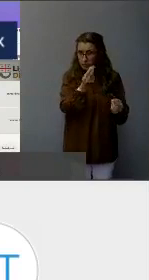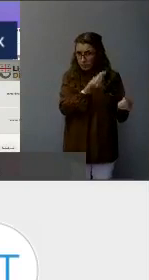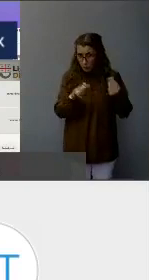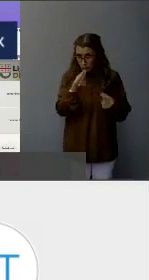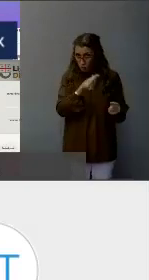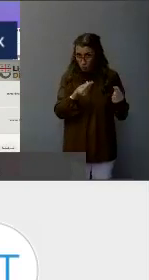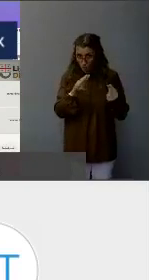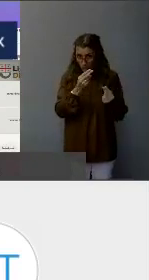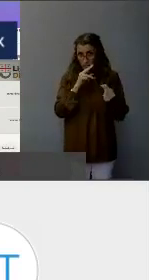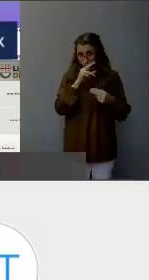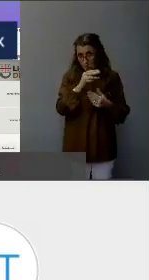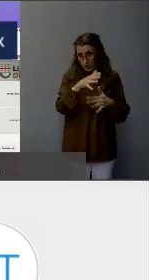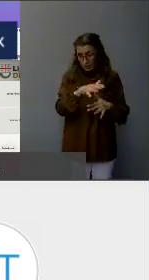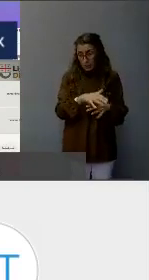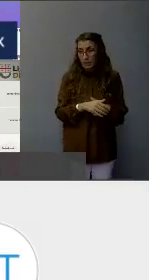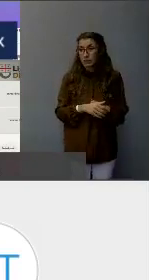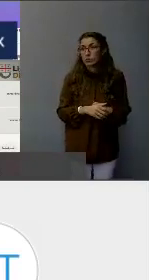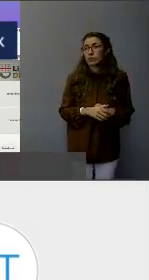parlato